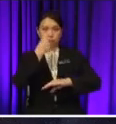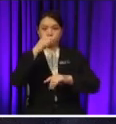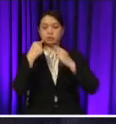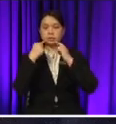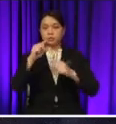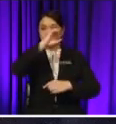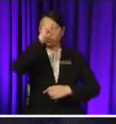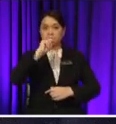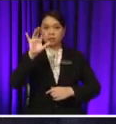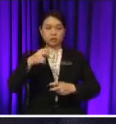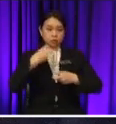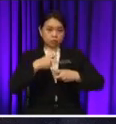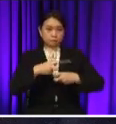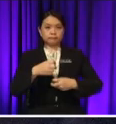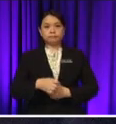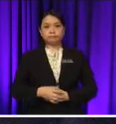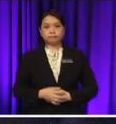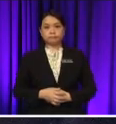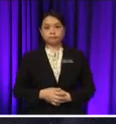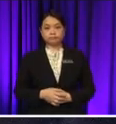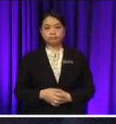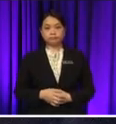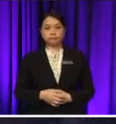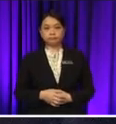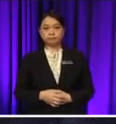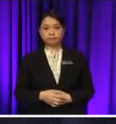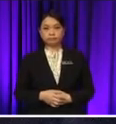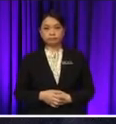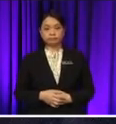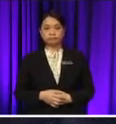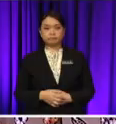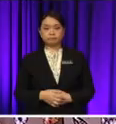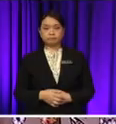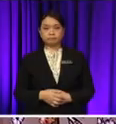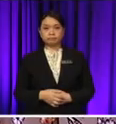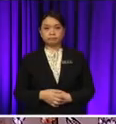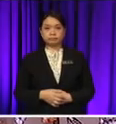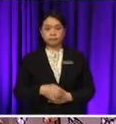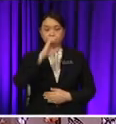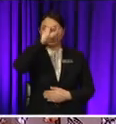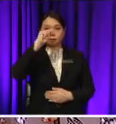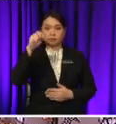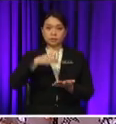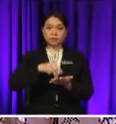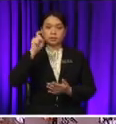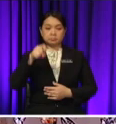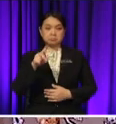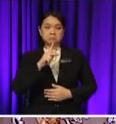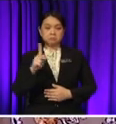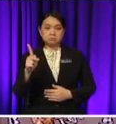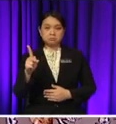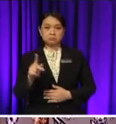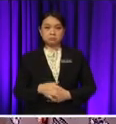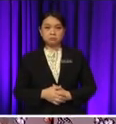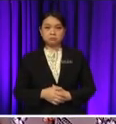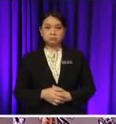20 ke-31 betul sangat itu sebab Soalnya kadang-kadang kita memerlukan yang